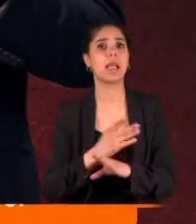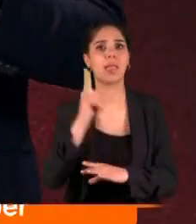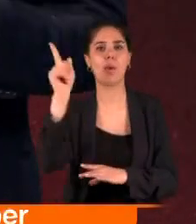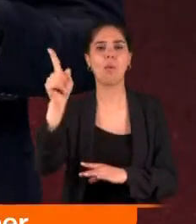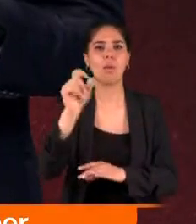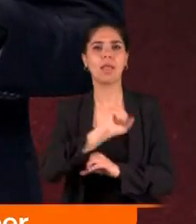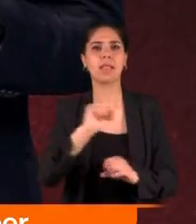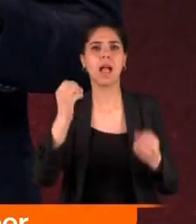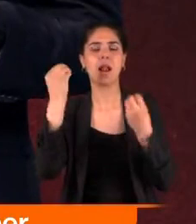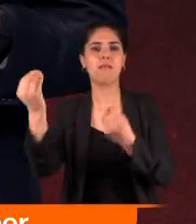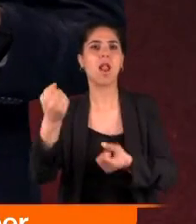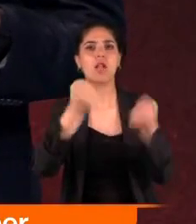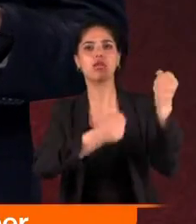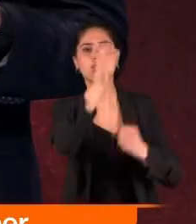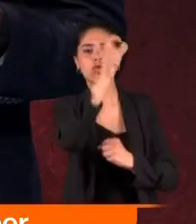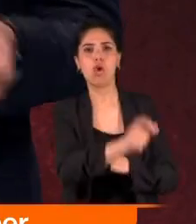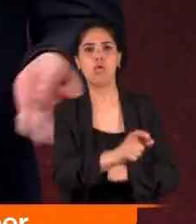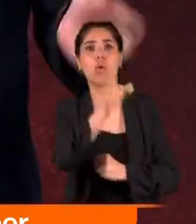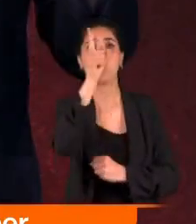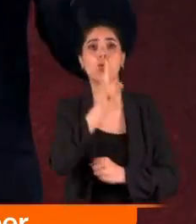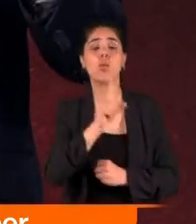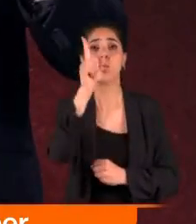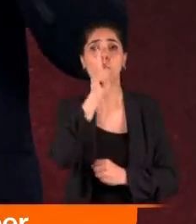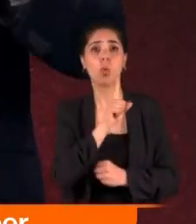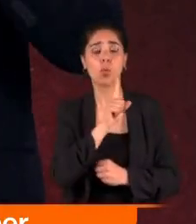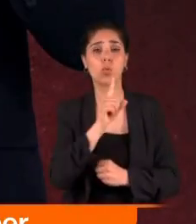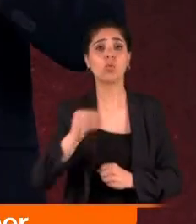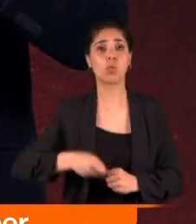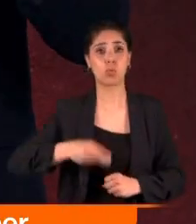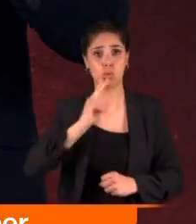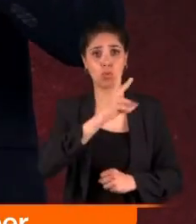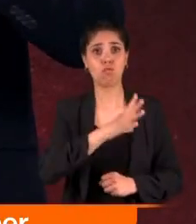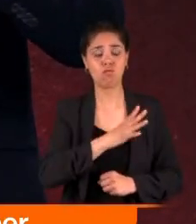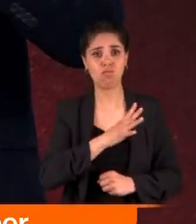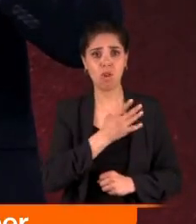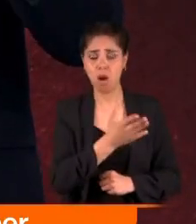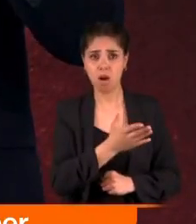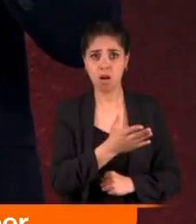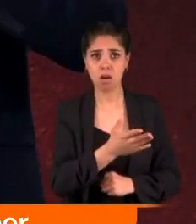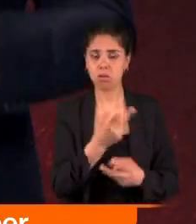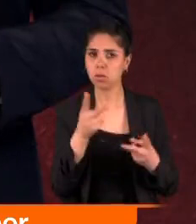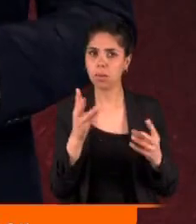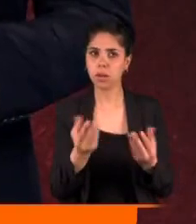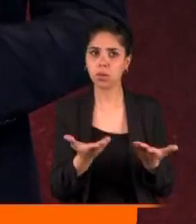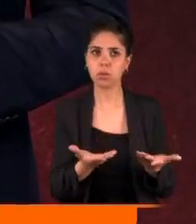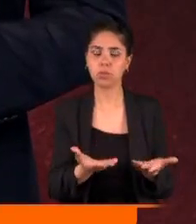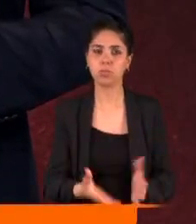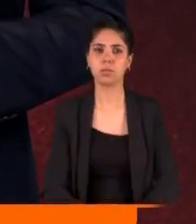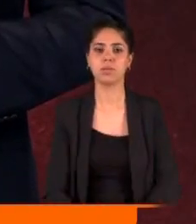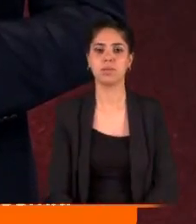onun bu hale gelmesine sebep olan sürücü yüzdeyüz kusurlu olmasına rağmen serbest